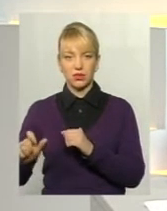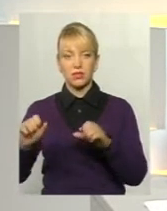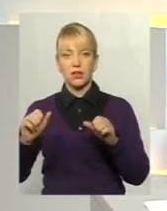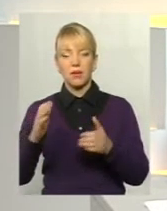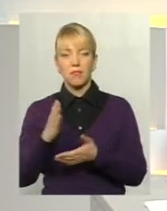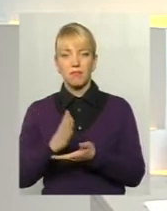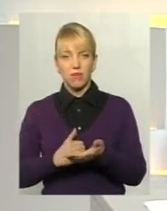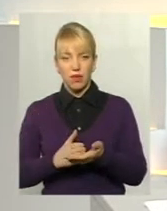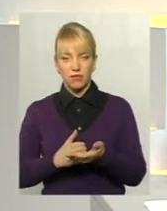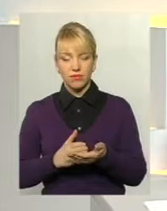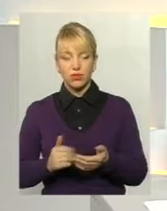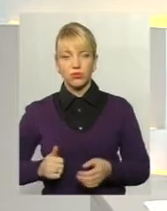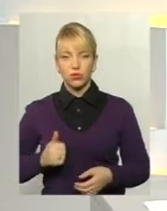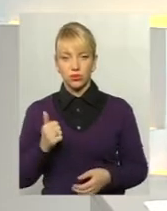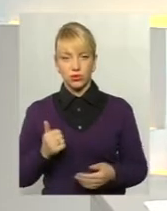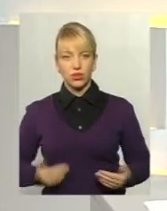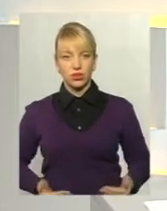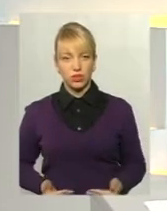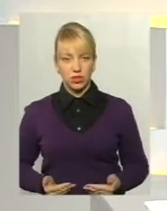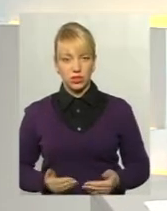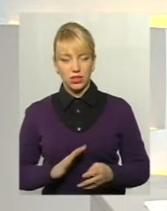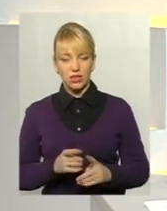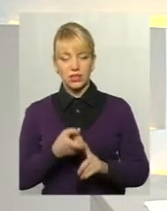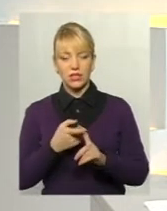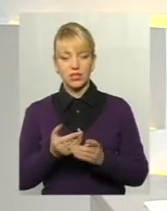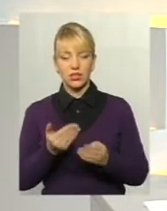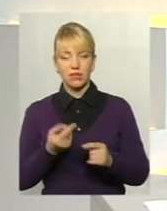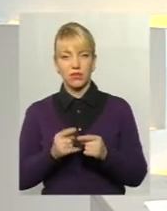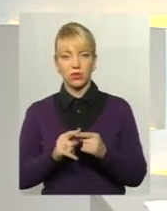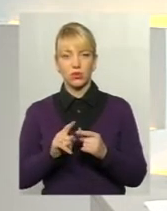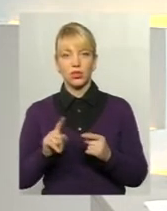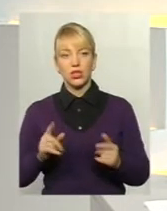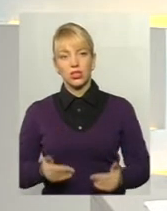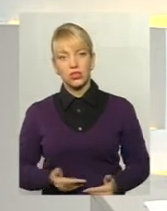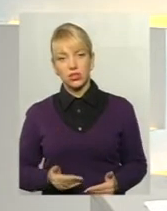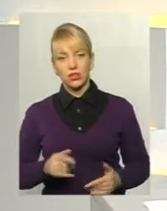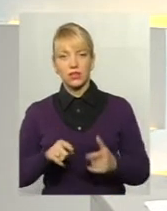мав достойне життя, незалежно від того, мешкає він